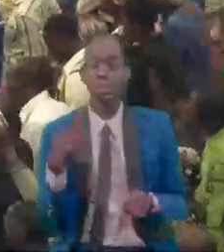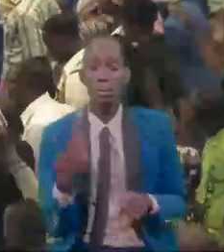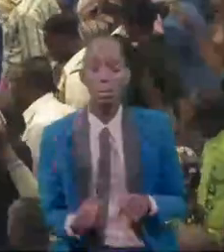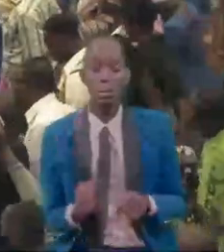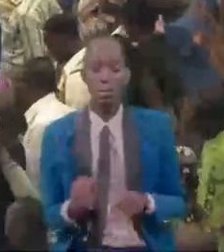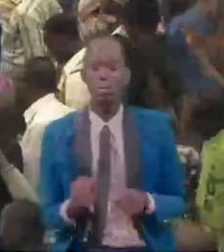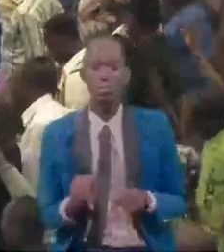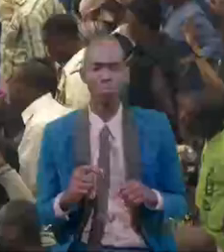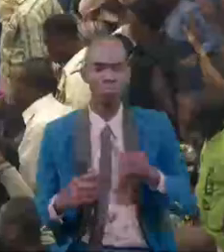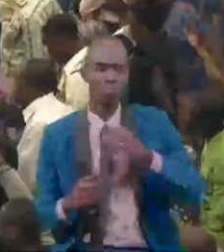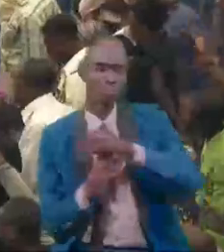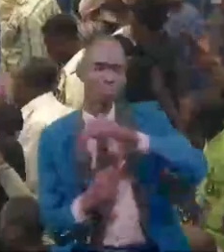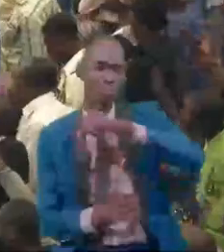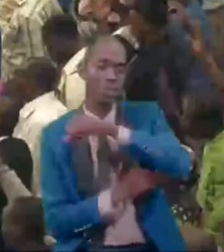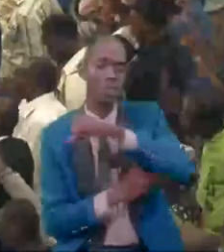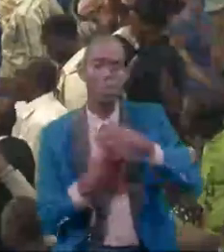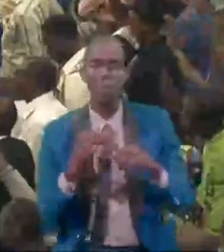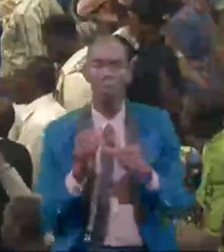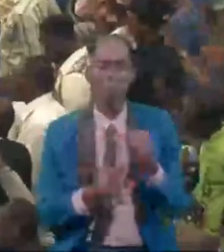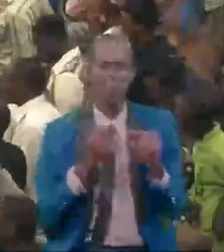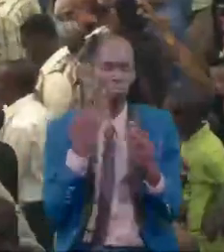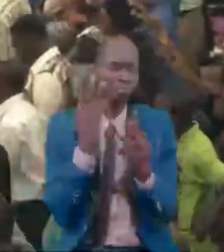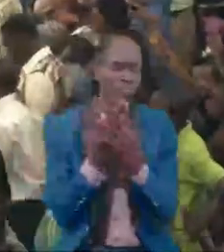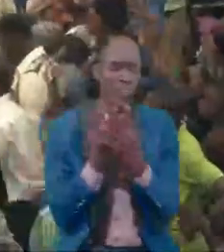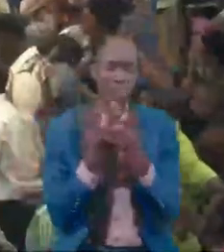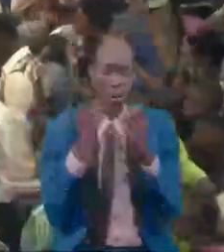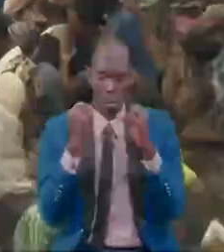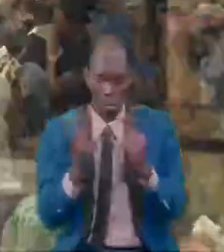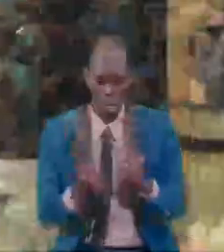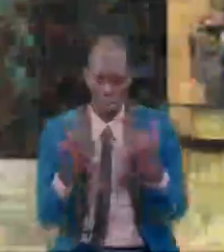les fondements de toute prison. La puissance ce soir,